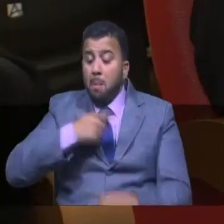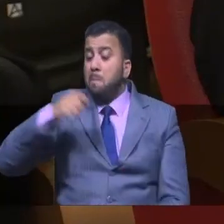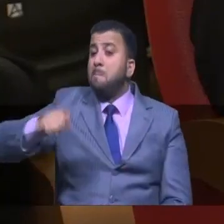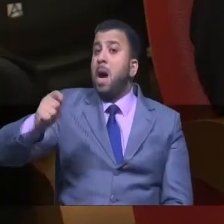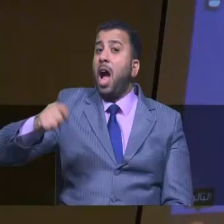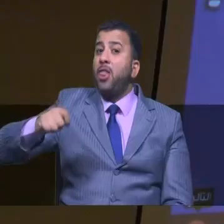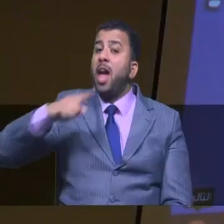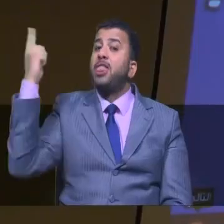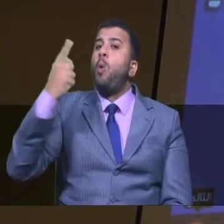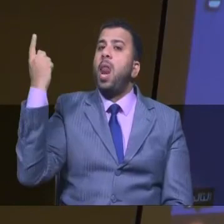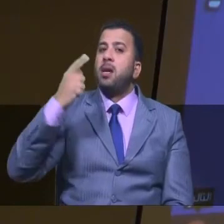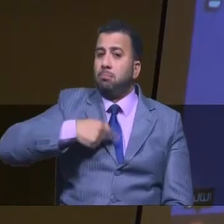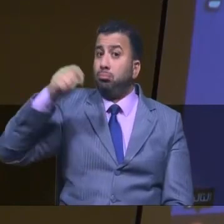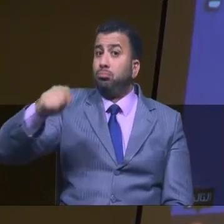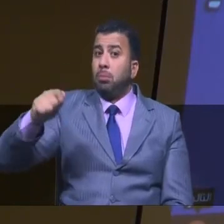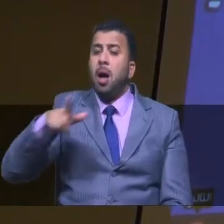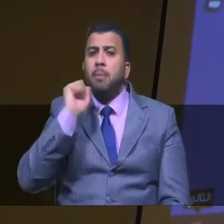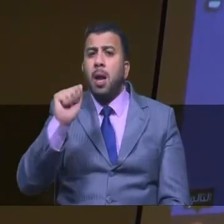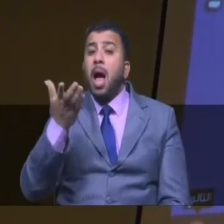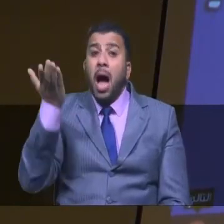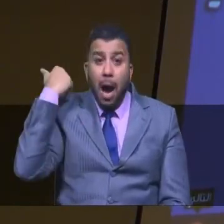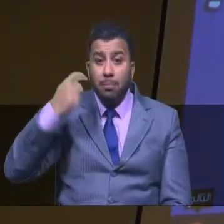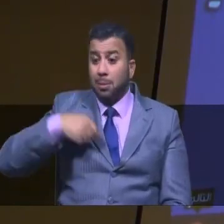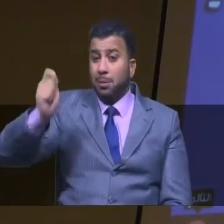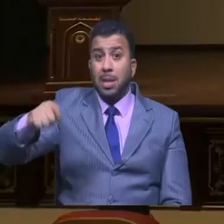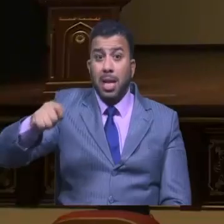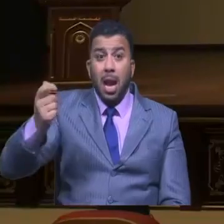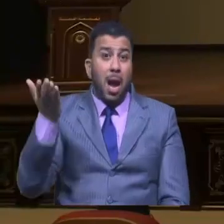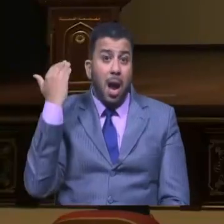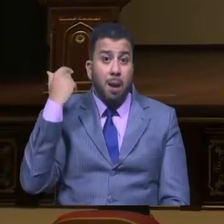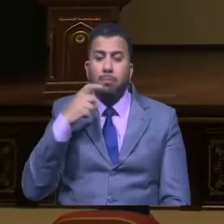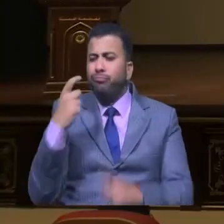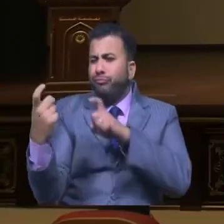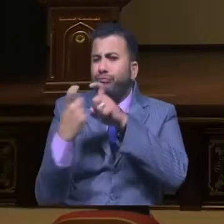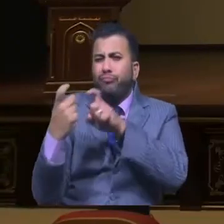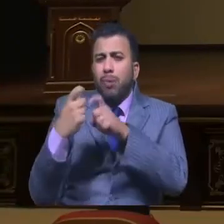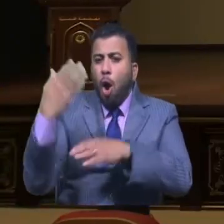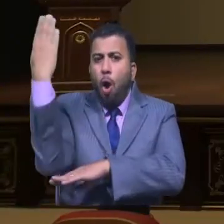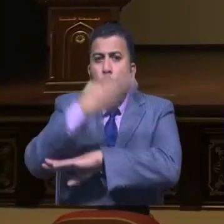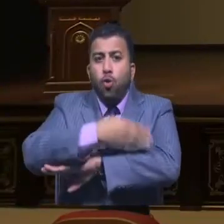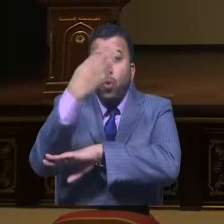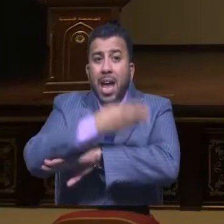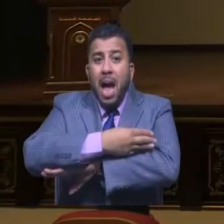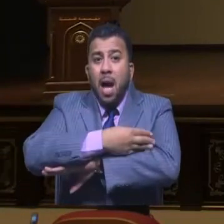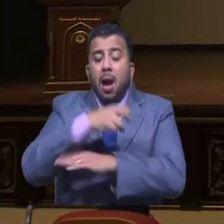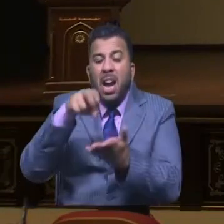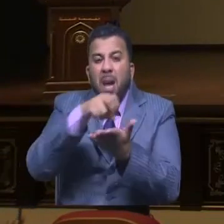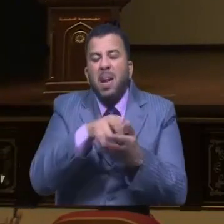الدولي، وذلك على ضوء أحكام قضائية دولية صادرة في نزاعات حدودية وإقليمية مشابهة.